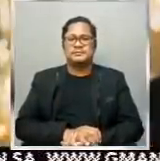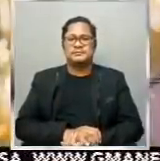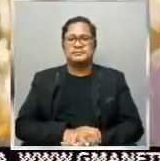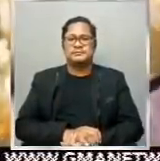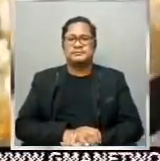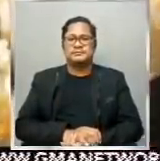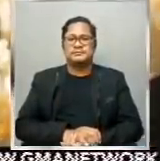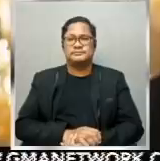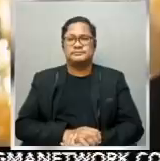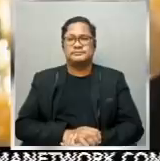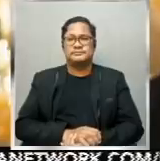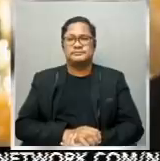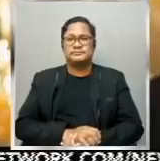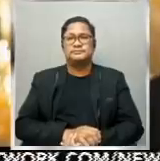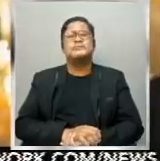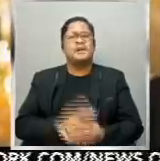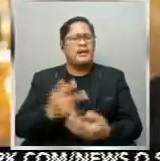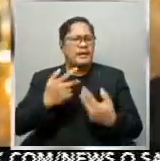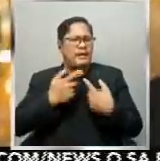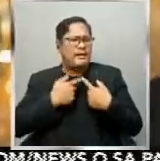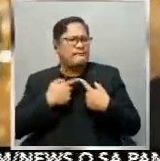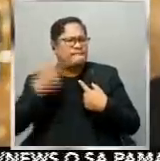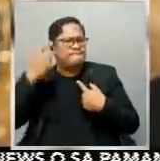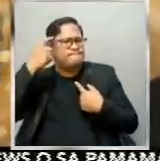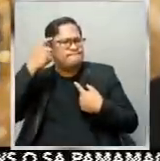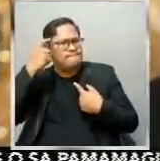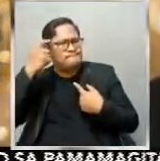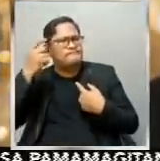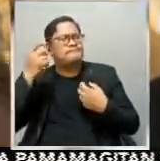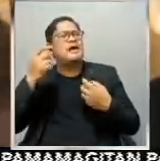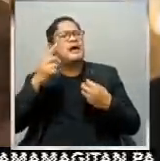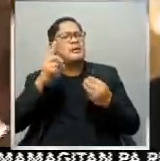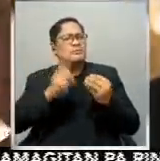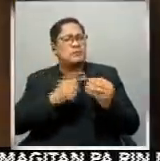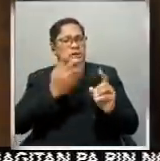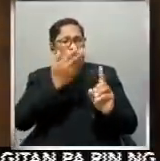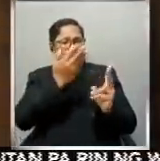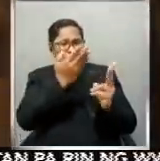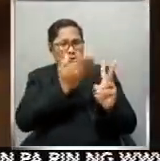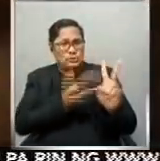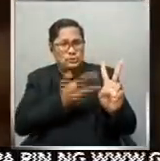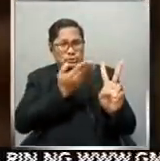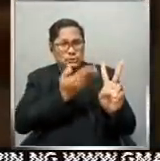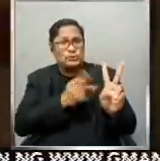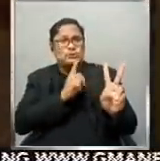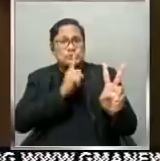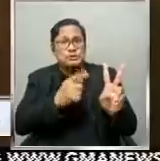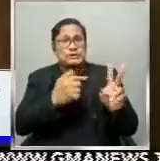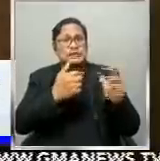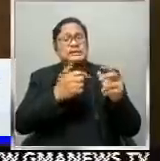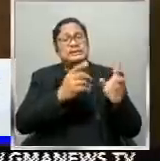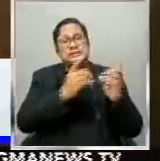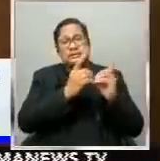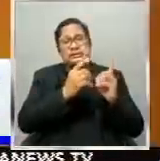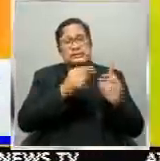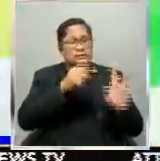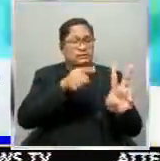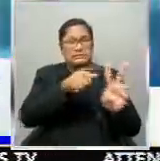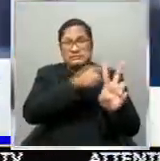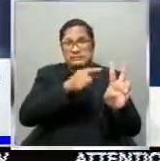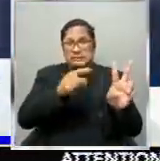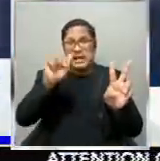Naging palaisipan para sa maraming fans ang tunay na estado ngayon ng pagsasama ni na Aljur Abrenica at Kylie